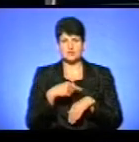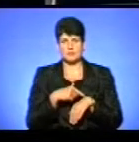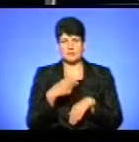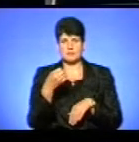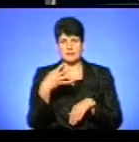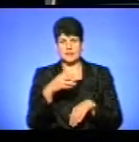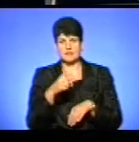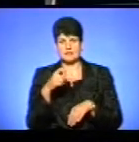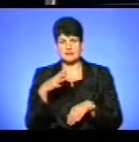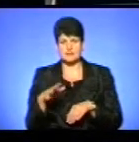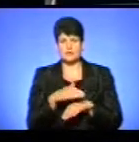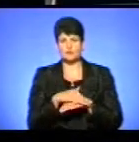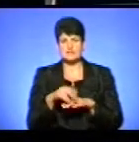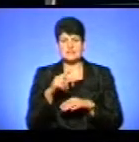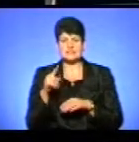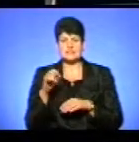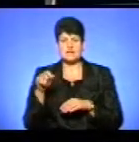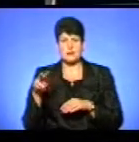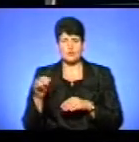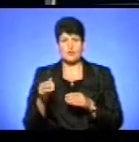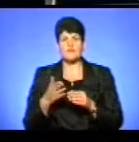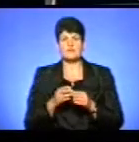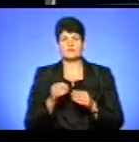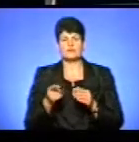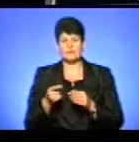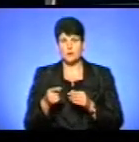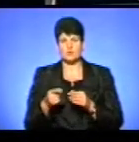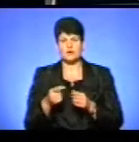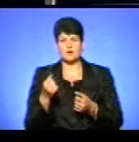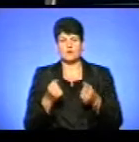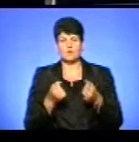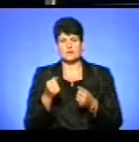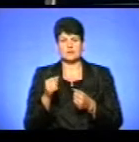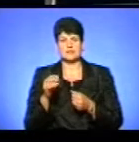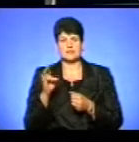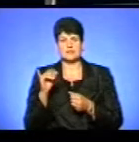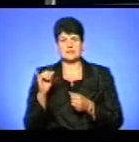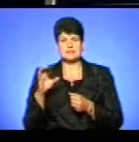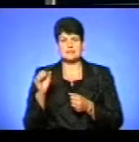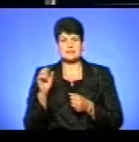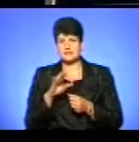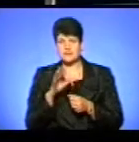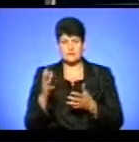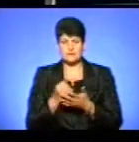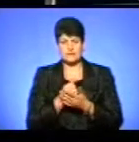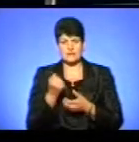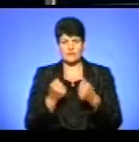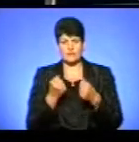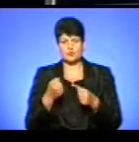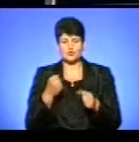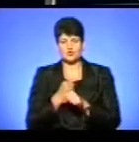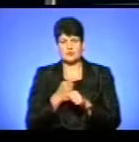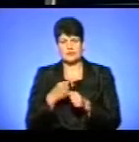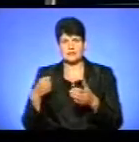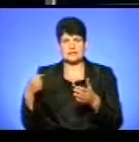15 хвилин на вулиці Замковій біля пологового будинку у Тернополі водій Нісан Жук, не впоравшись із керуванням, здійснила наїзд